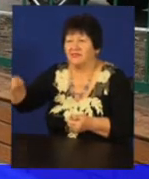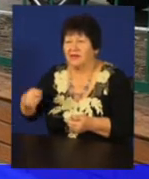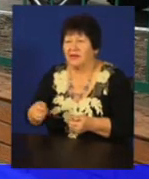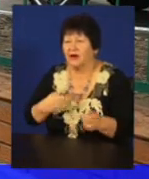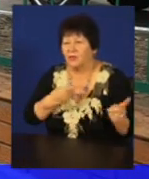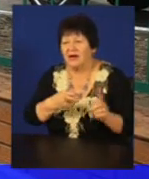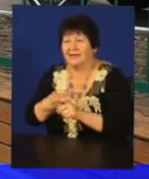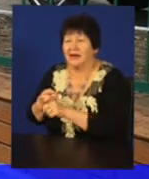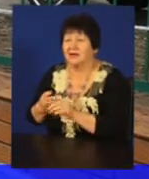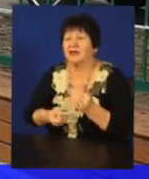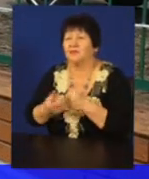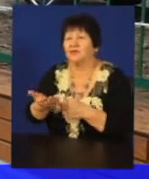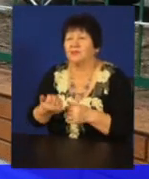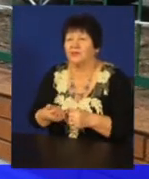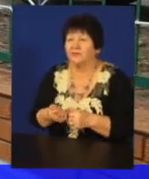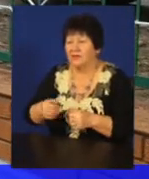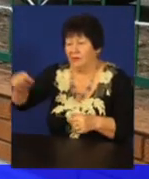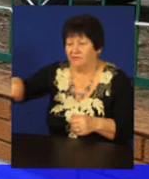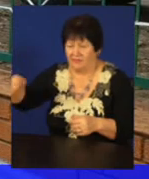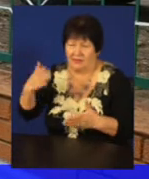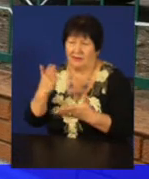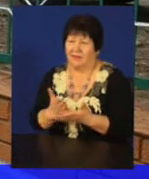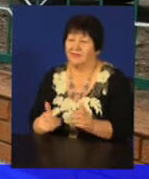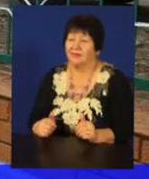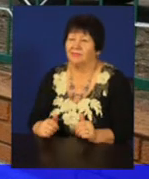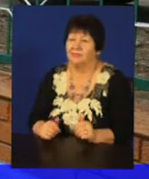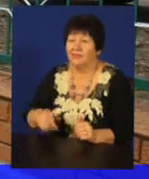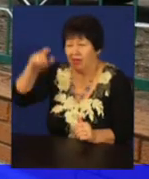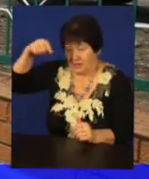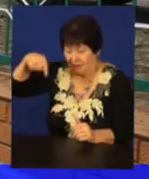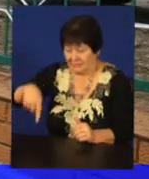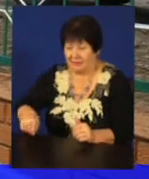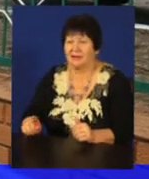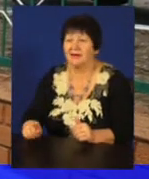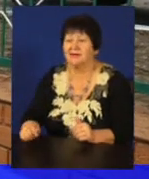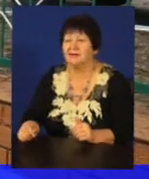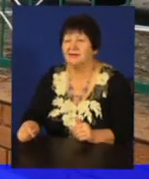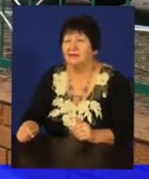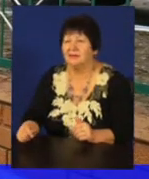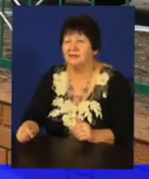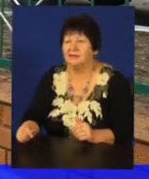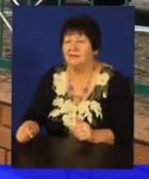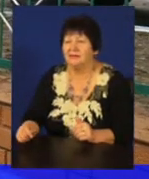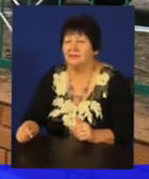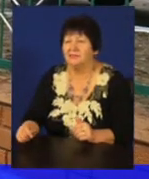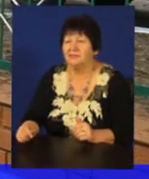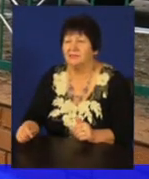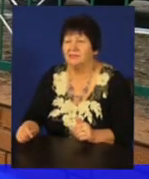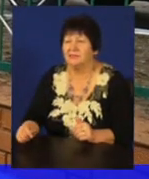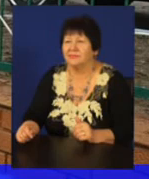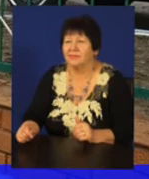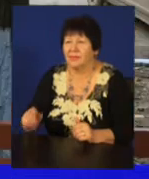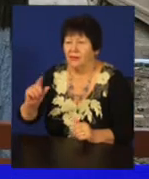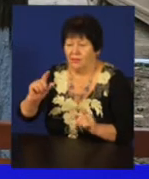Dar până acum, de unde luați apă acolo? Fântâna e. S-o fântâna adâncă, câți metri? Da, da. S-a pus în apa,